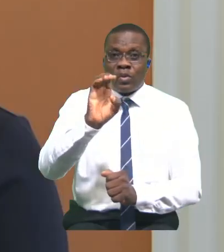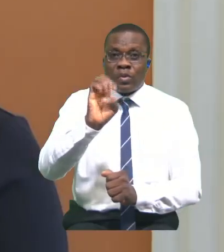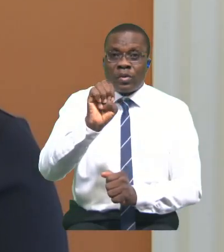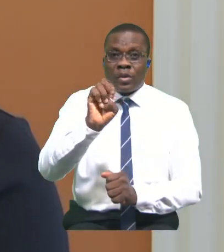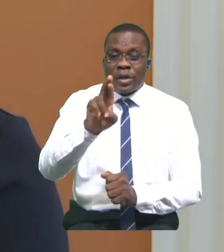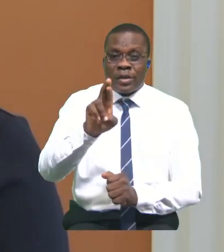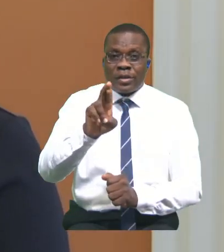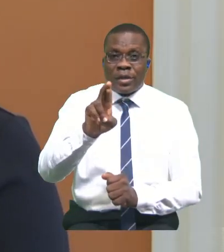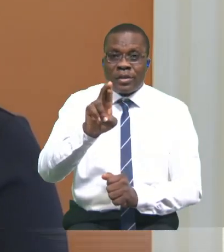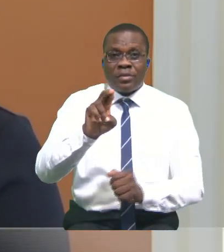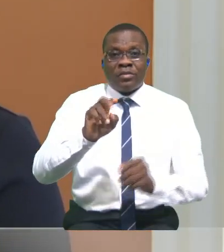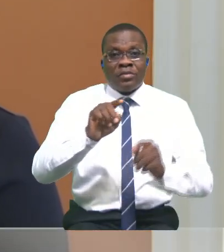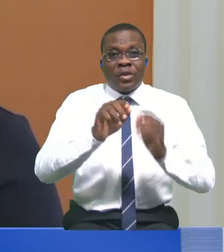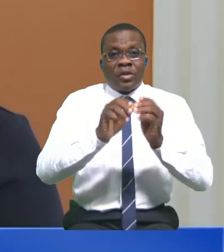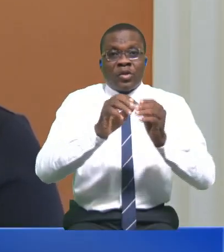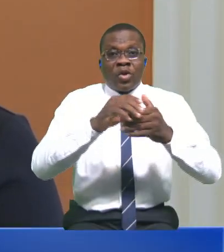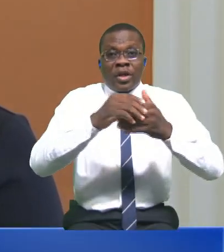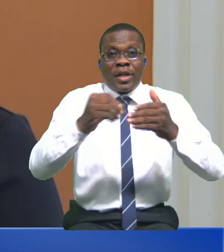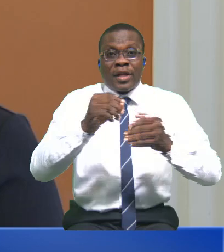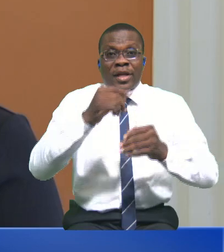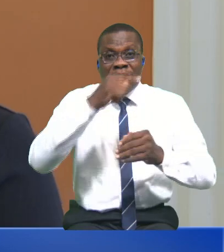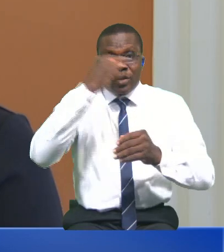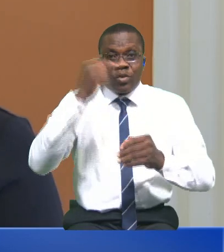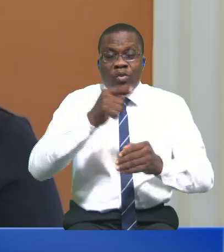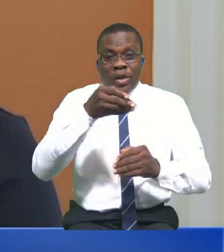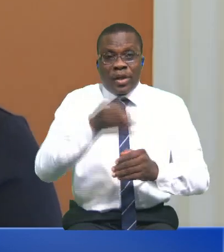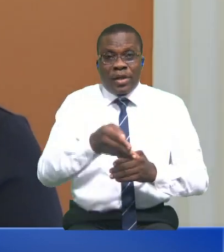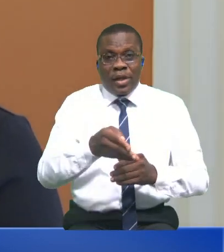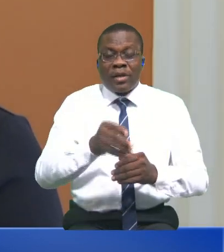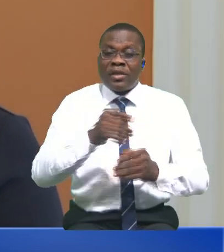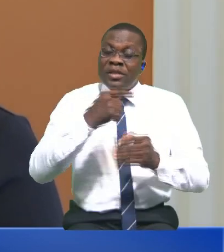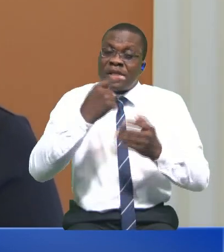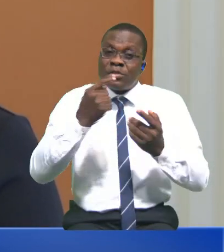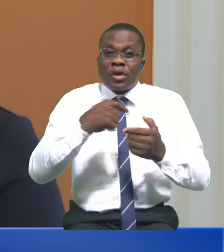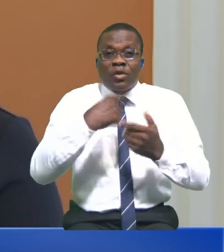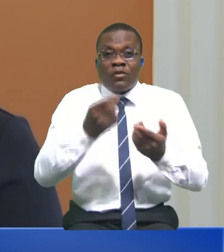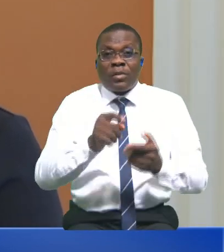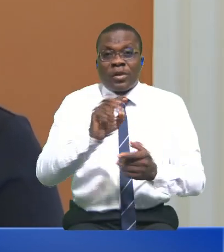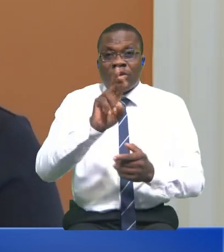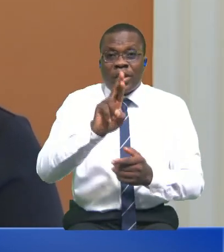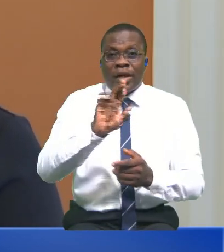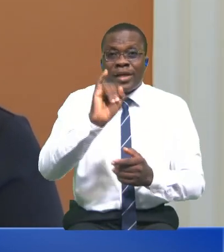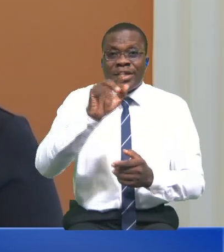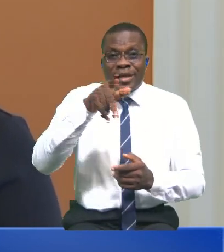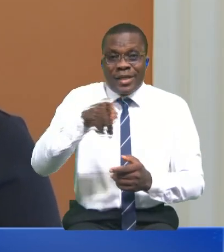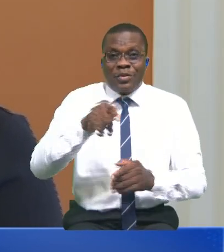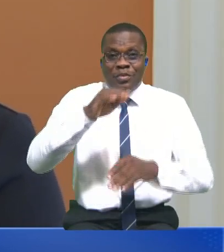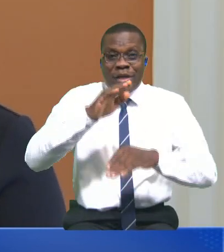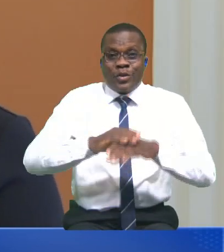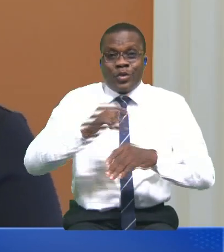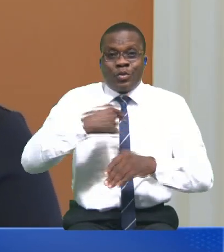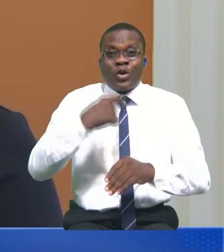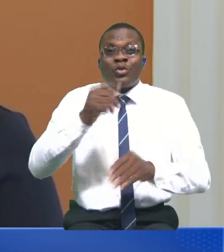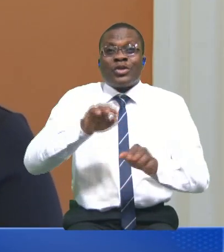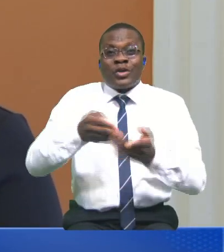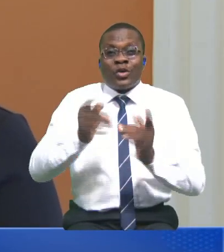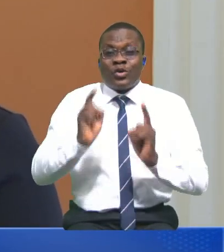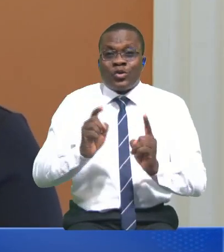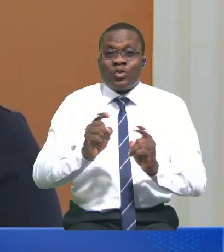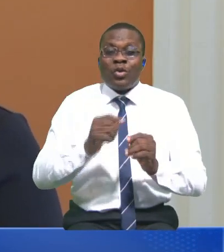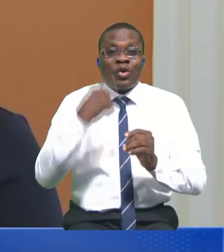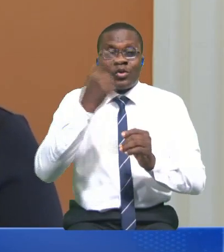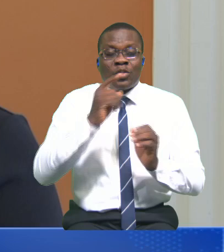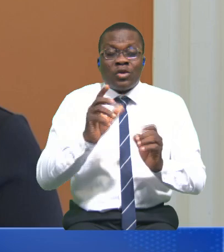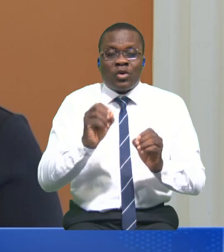la carte noix est là et j'espère qu'on ne mettra pas le rip sur mon nom ou sur les profils donc il